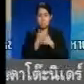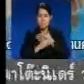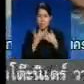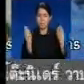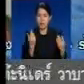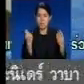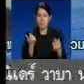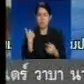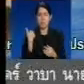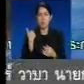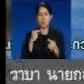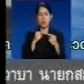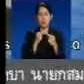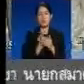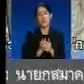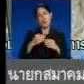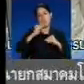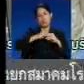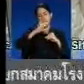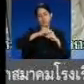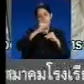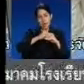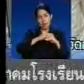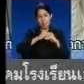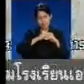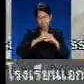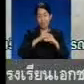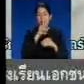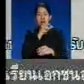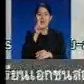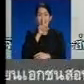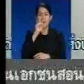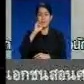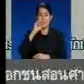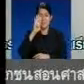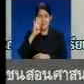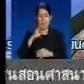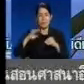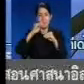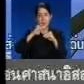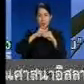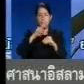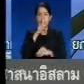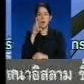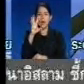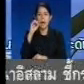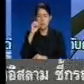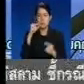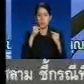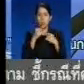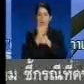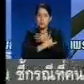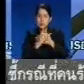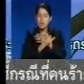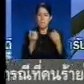อนามัยโลกต้องปรับตัวเลขผู้เสียชีวิตทั่วโลกจาก144คนขึ้นเฉียด150คนในอีกไม่ช้าด้วยส